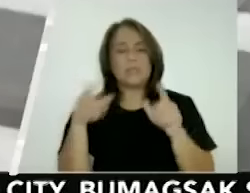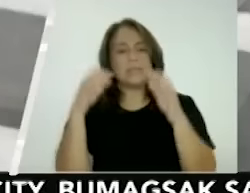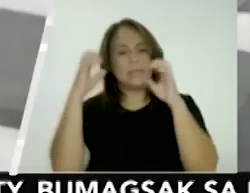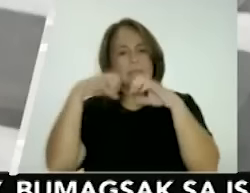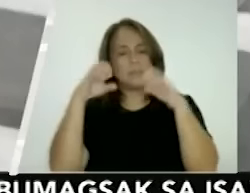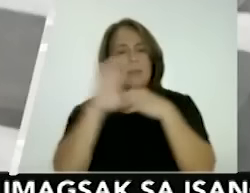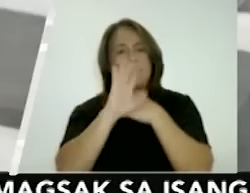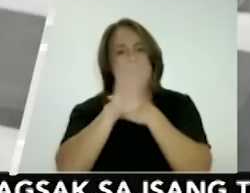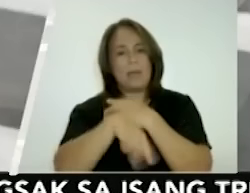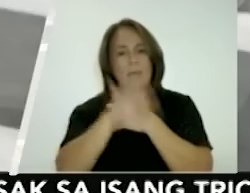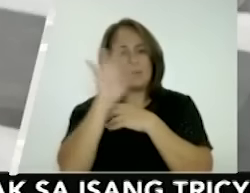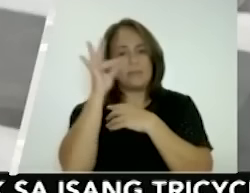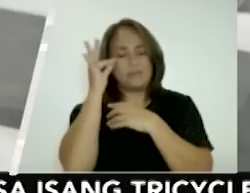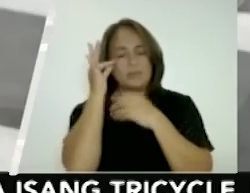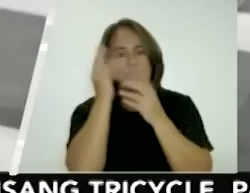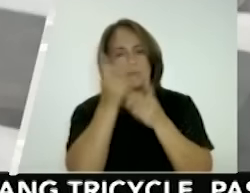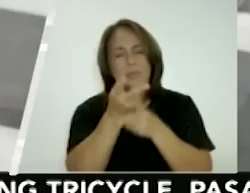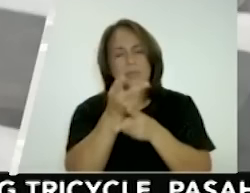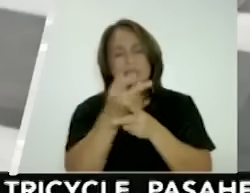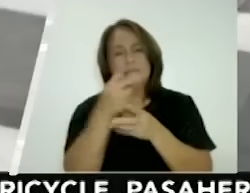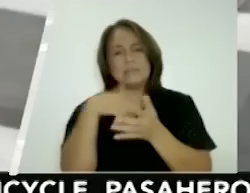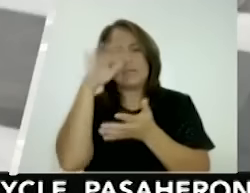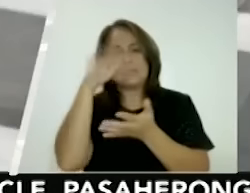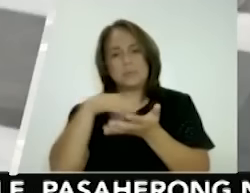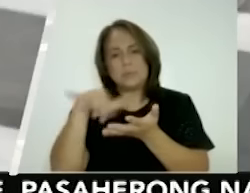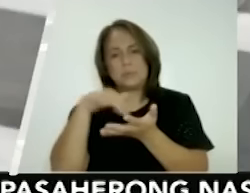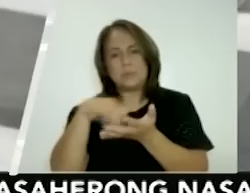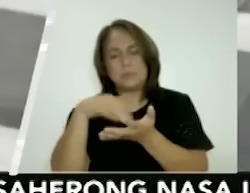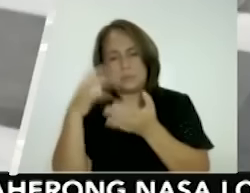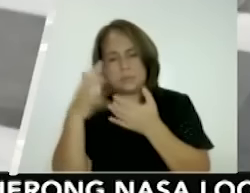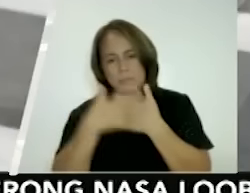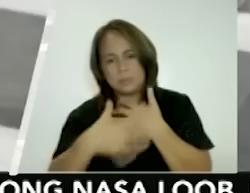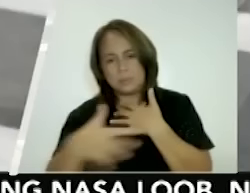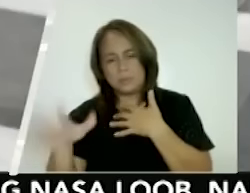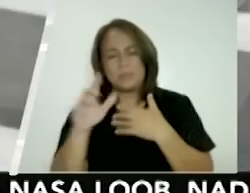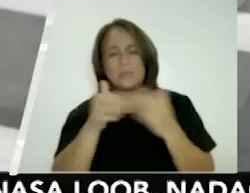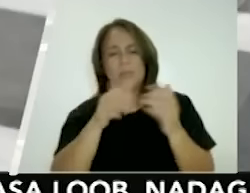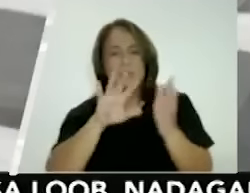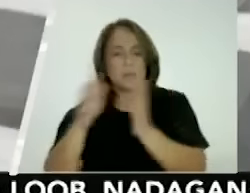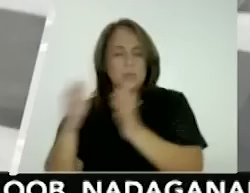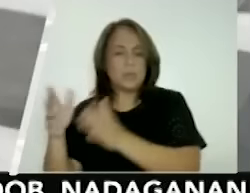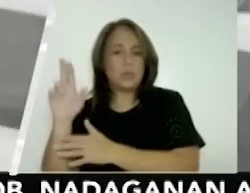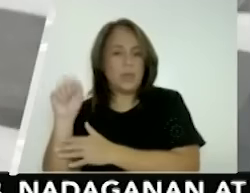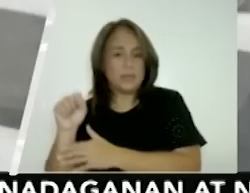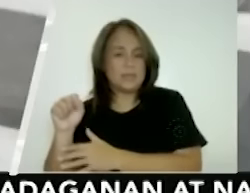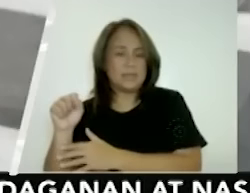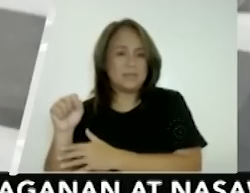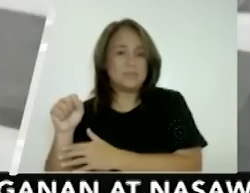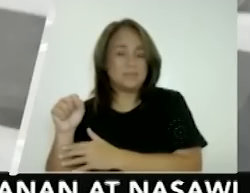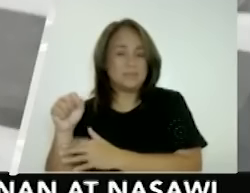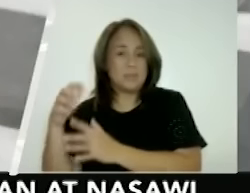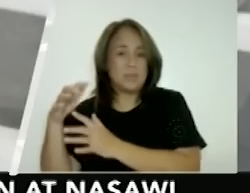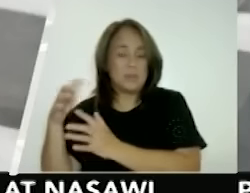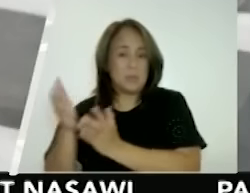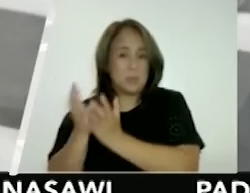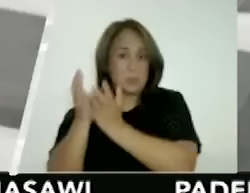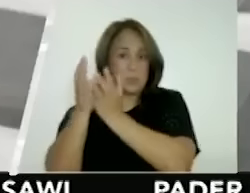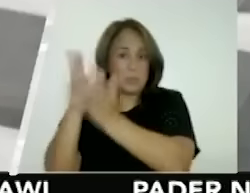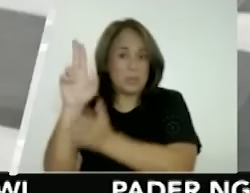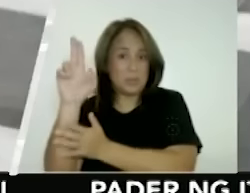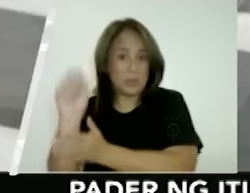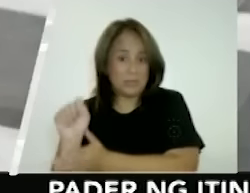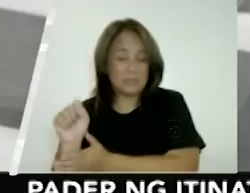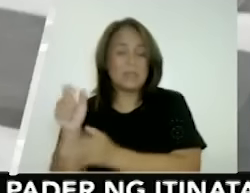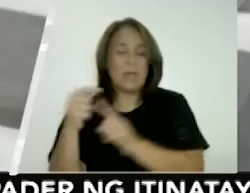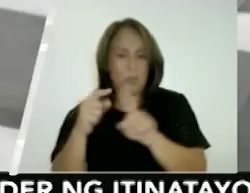sa multilateral exercise sa mga susunod na araw. Bukod din sa USS Harper's Ferry ng Amerika ay may isa pang barko